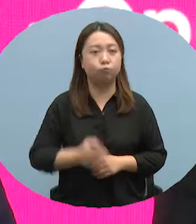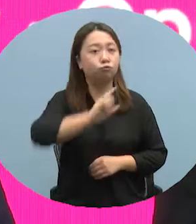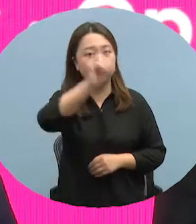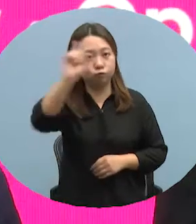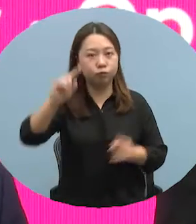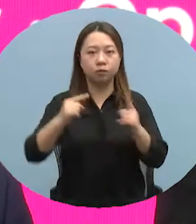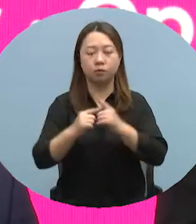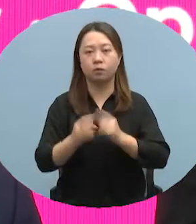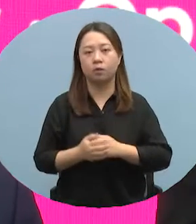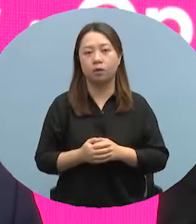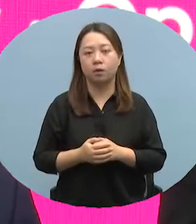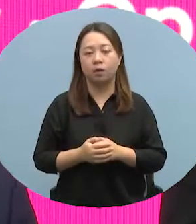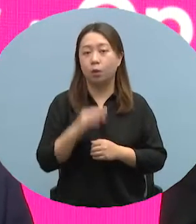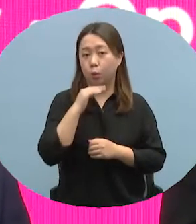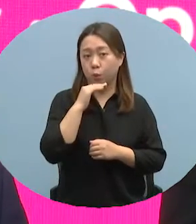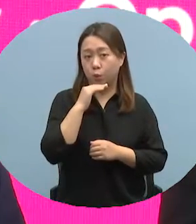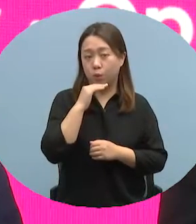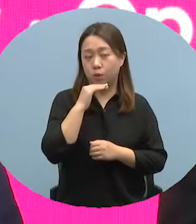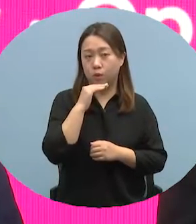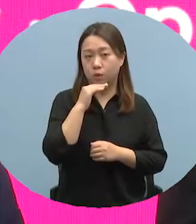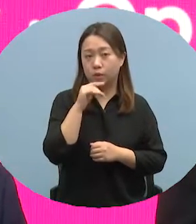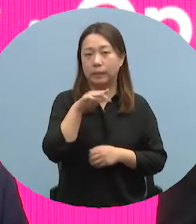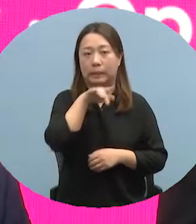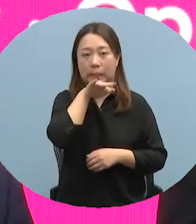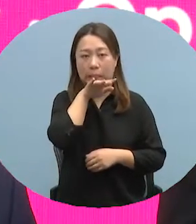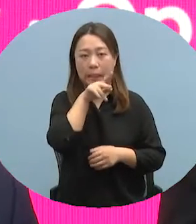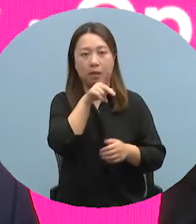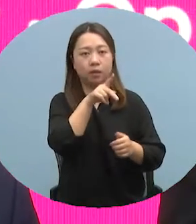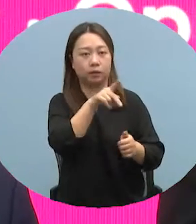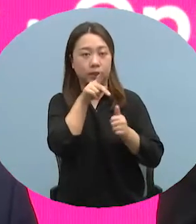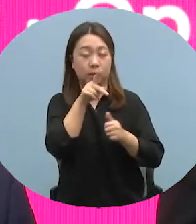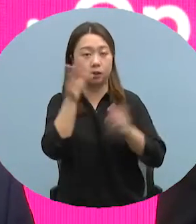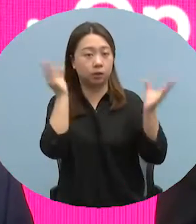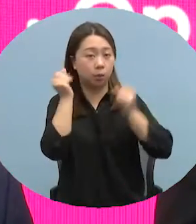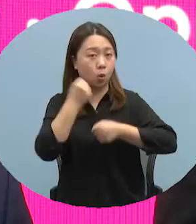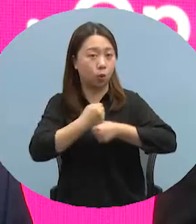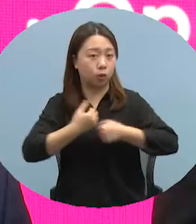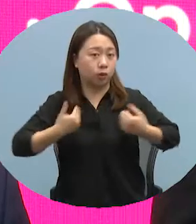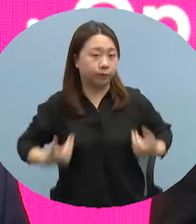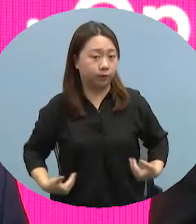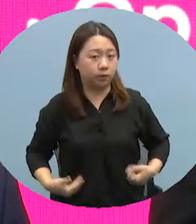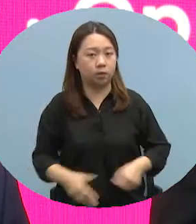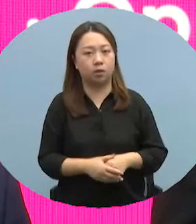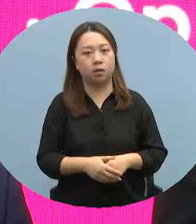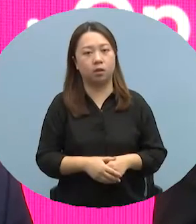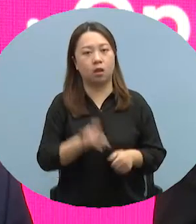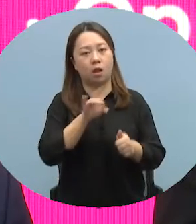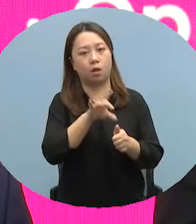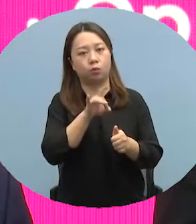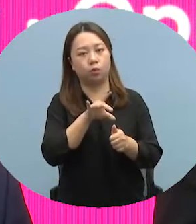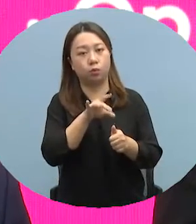任何人如果他假借新聞工作，利用新聞工作作為工